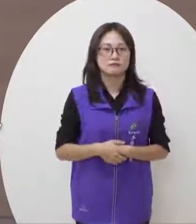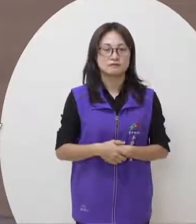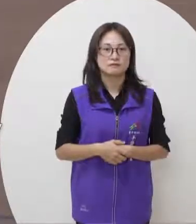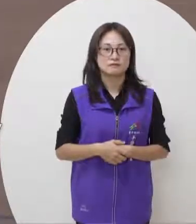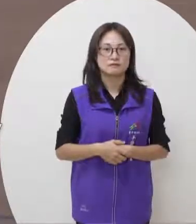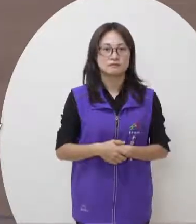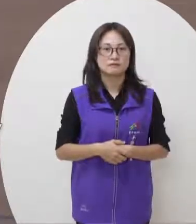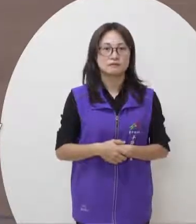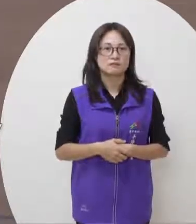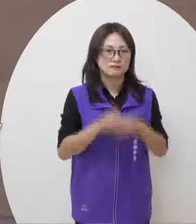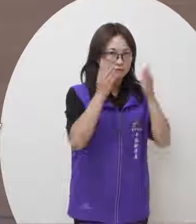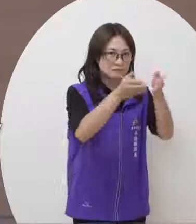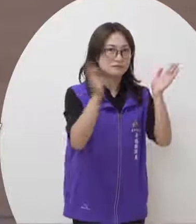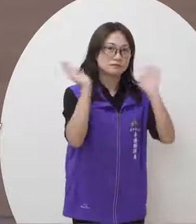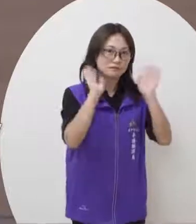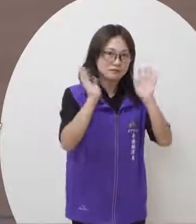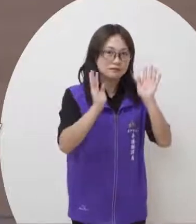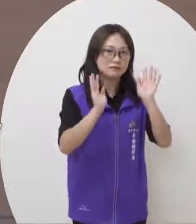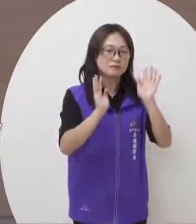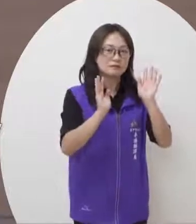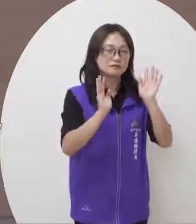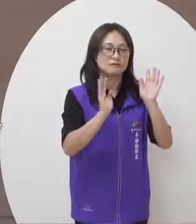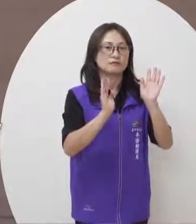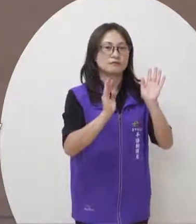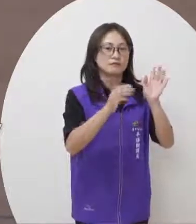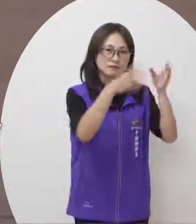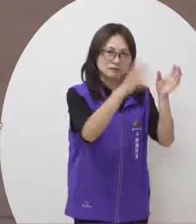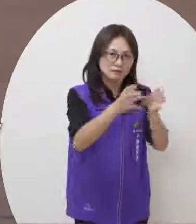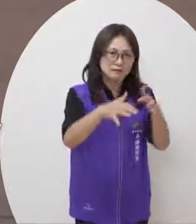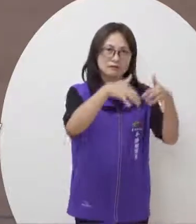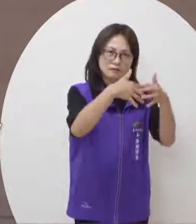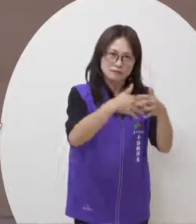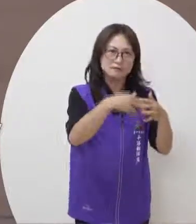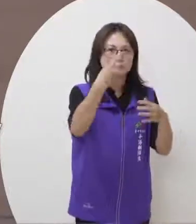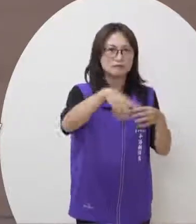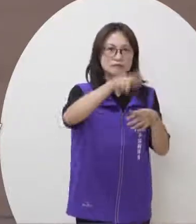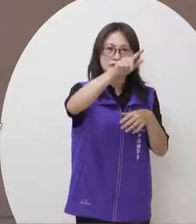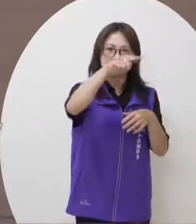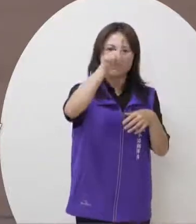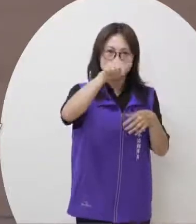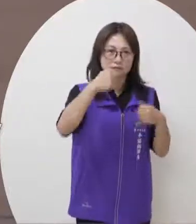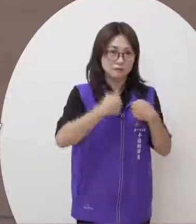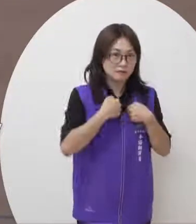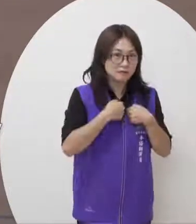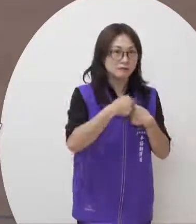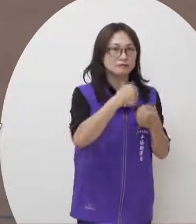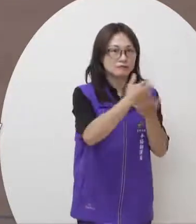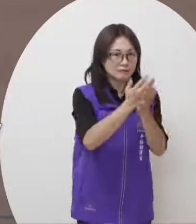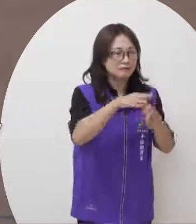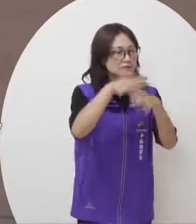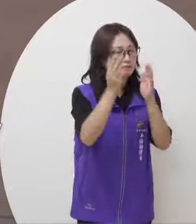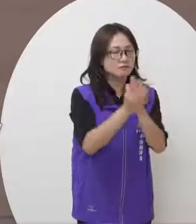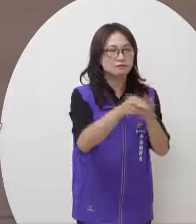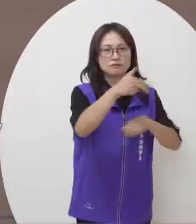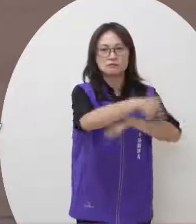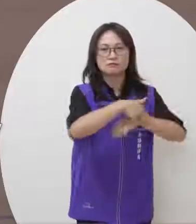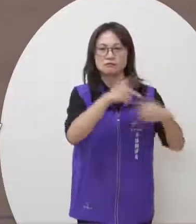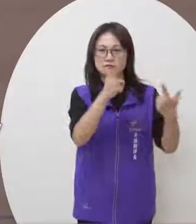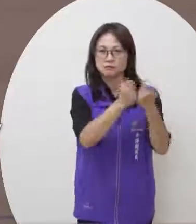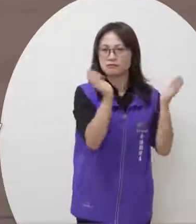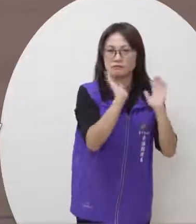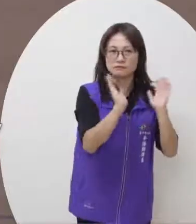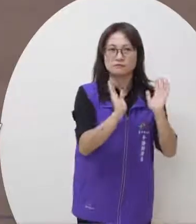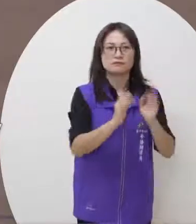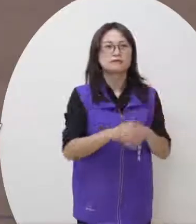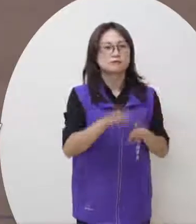施、小朋友的教练、小朋友的这个课程，那已经在西大墩公园里面开